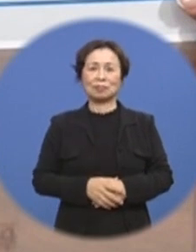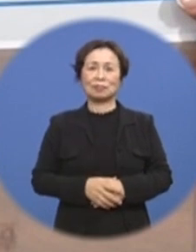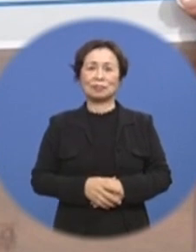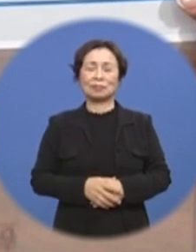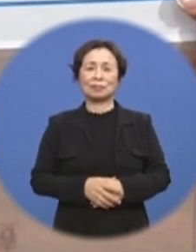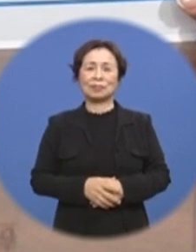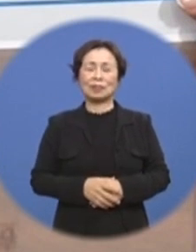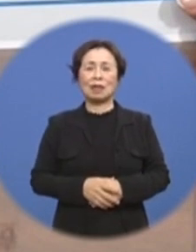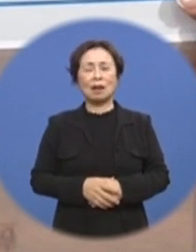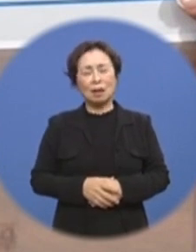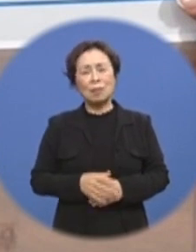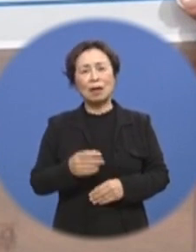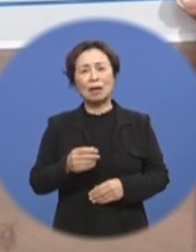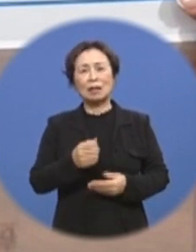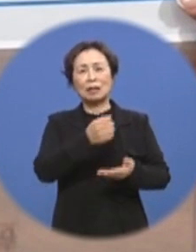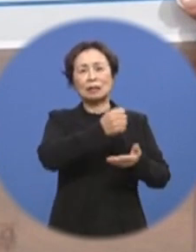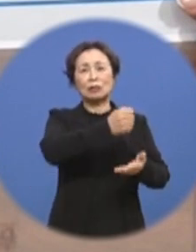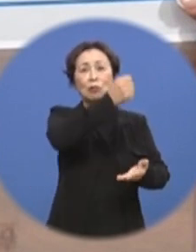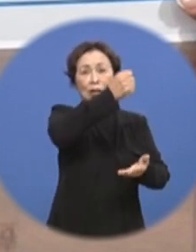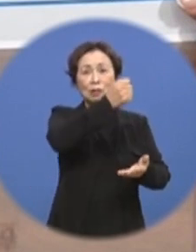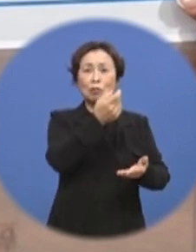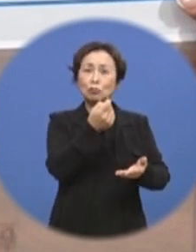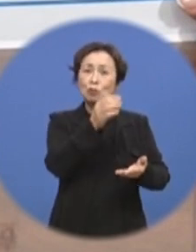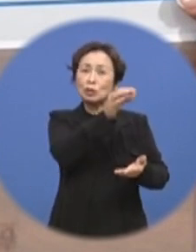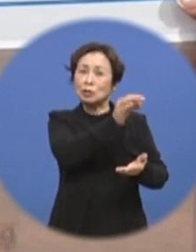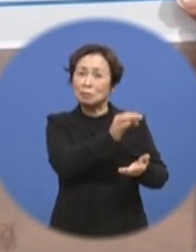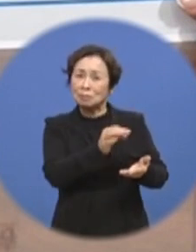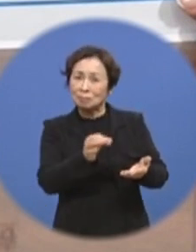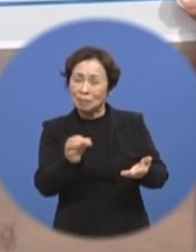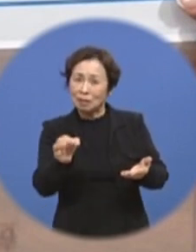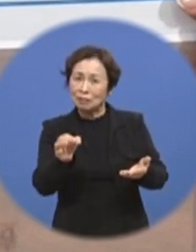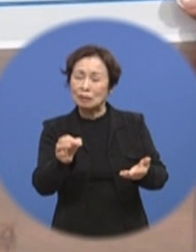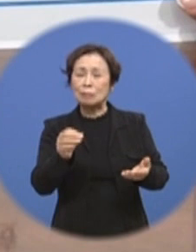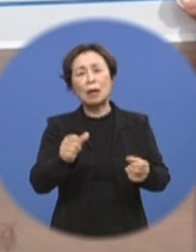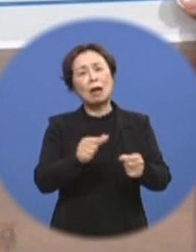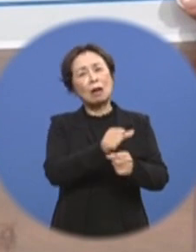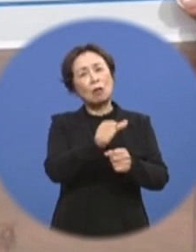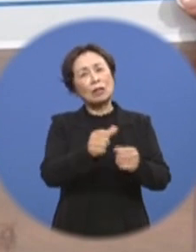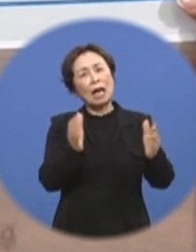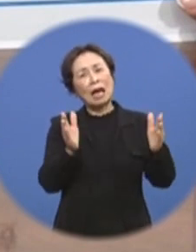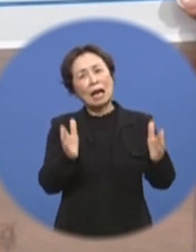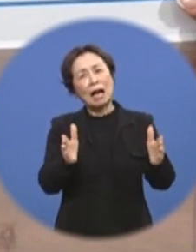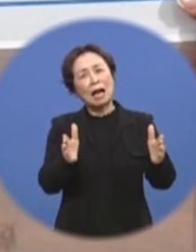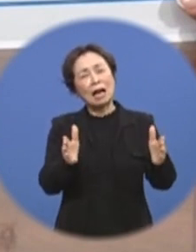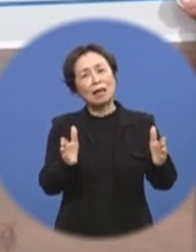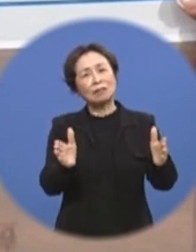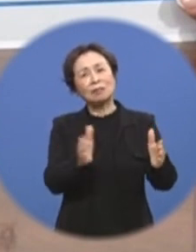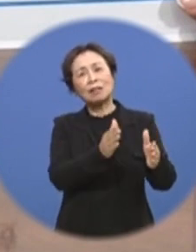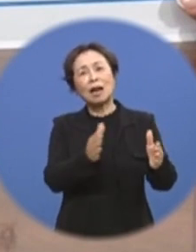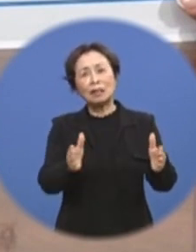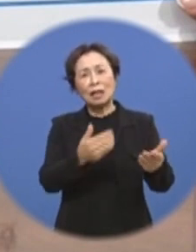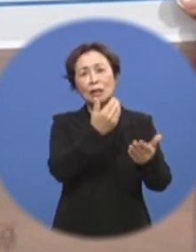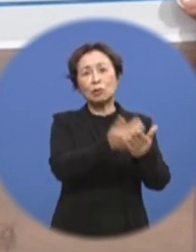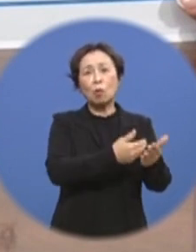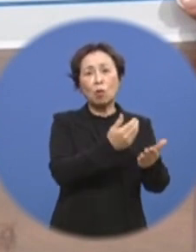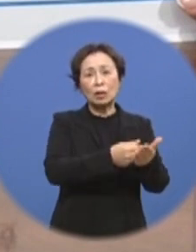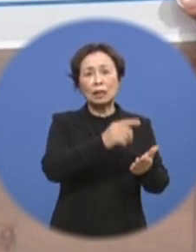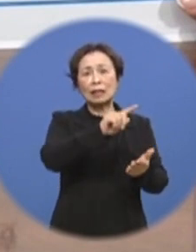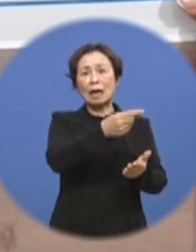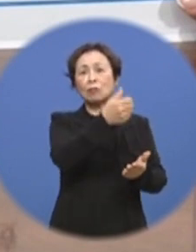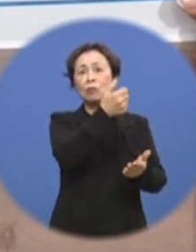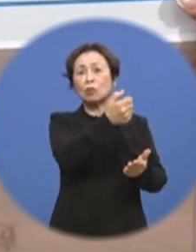少しは貯金を取り崩してもいいんだけど5年間ぐらいで150億円くらいはこの凝るような感じで